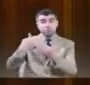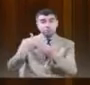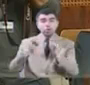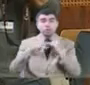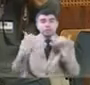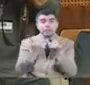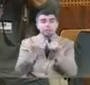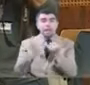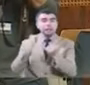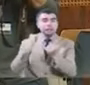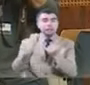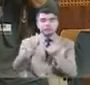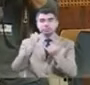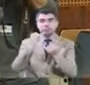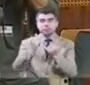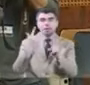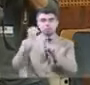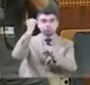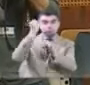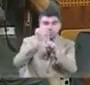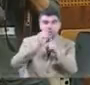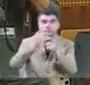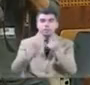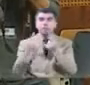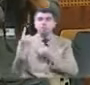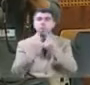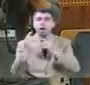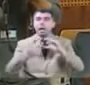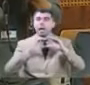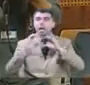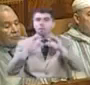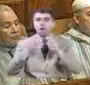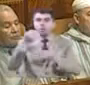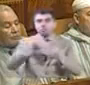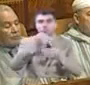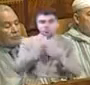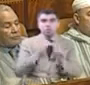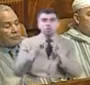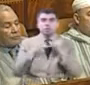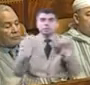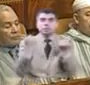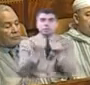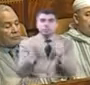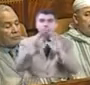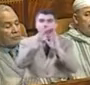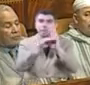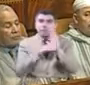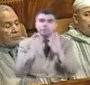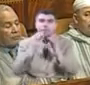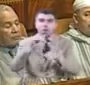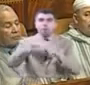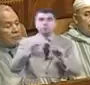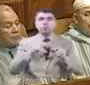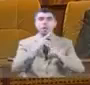لقاءات متعددة عقدت معهم سواء في إطار الحوار الاجتماعي أو في إطار اجتماعات اللجنة الوطنية لإصلاح التقاعد.